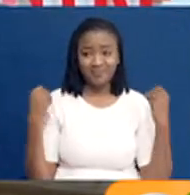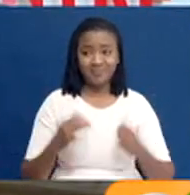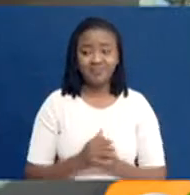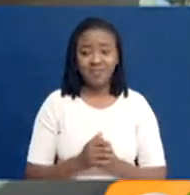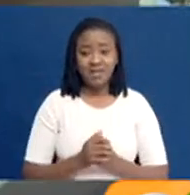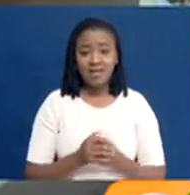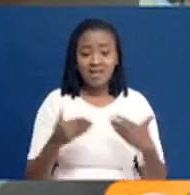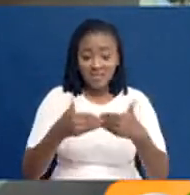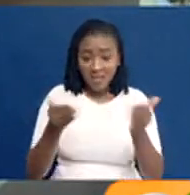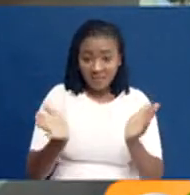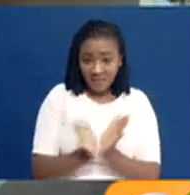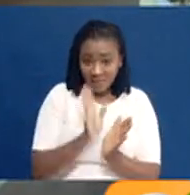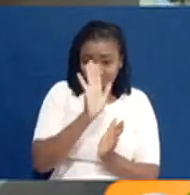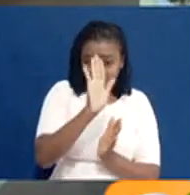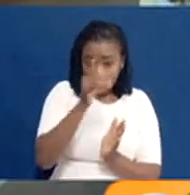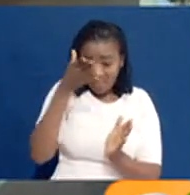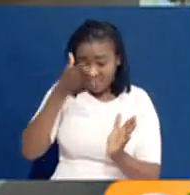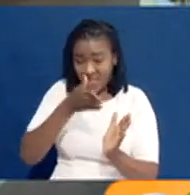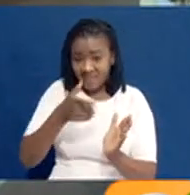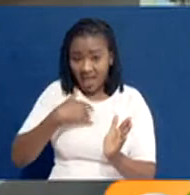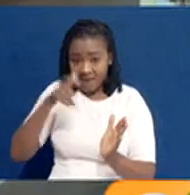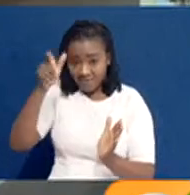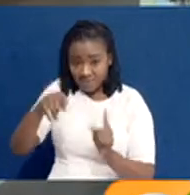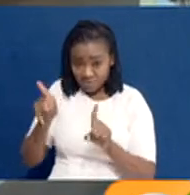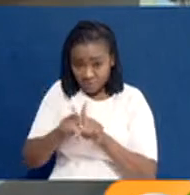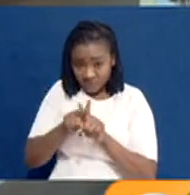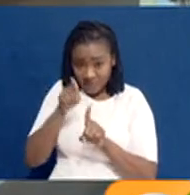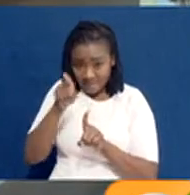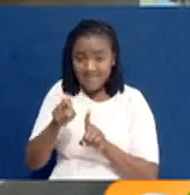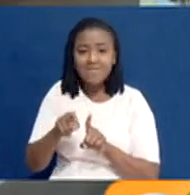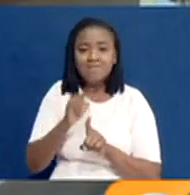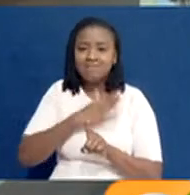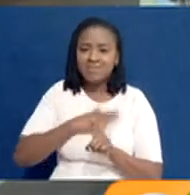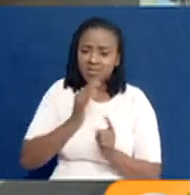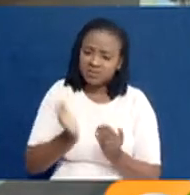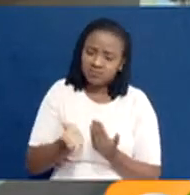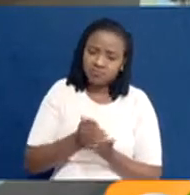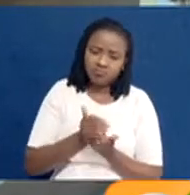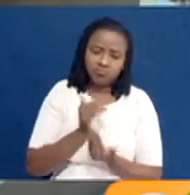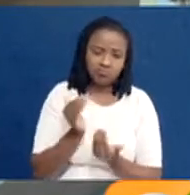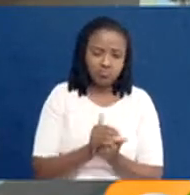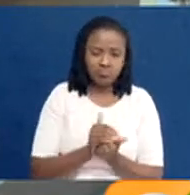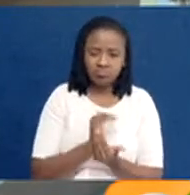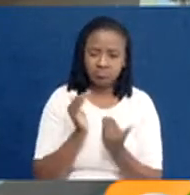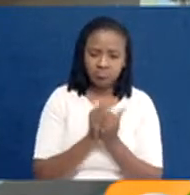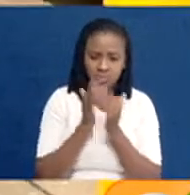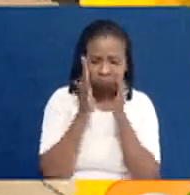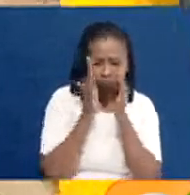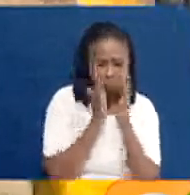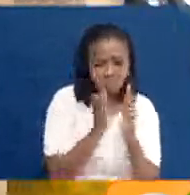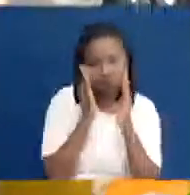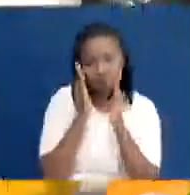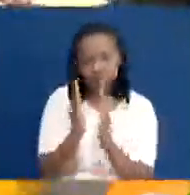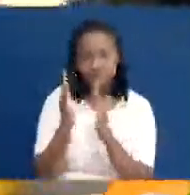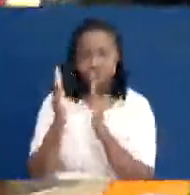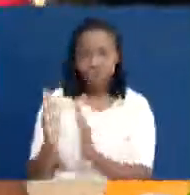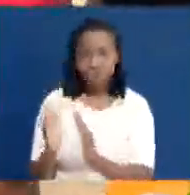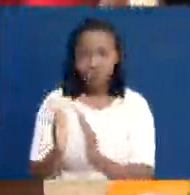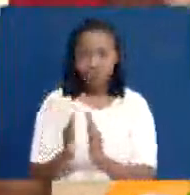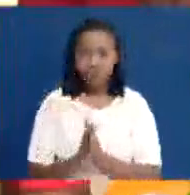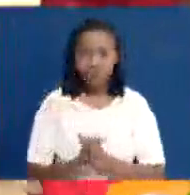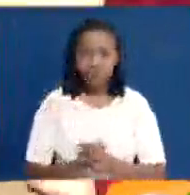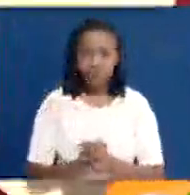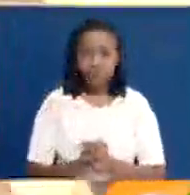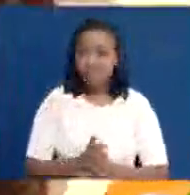waliathirika wanashauriwa kuwa kiungo muhimu katika kumpa moyo mgonjwa na kuangalia mahitaji yake. Wale watu ambao waathirika,